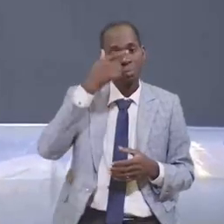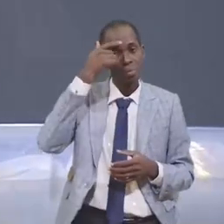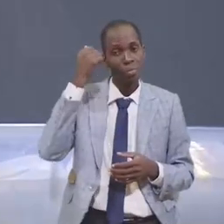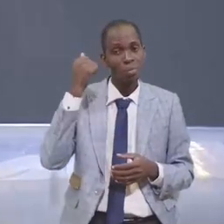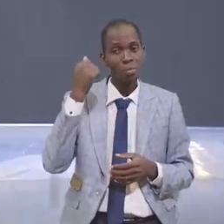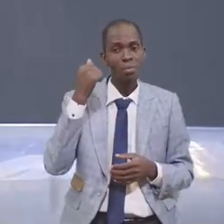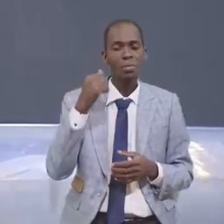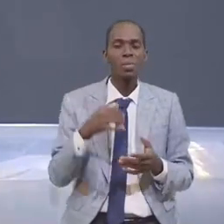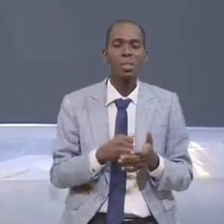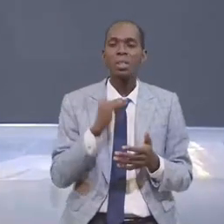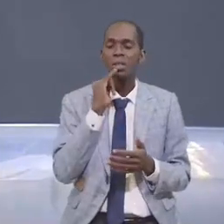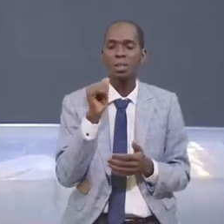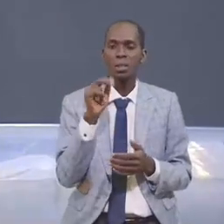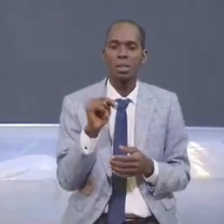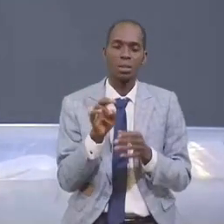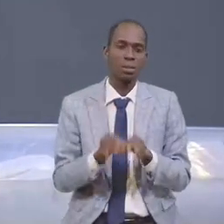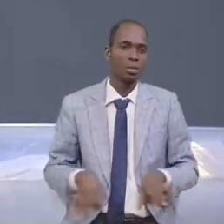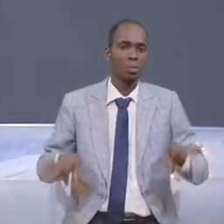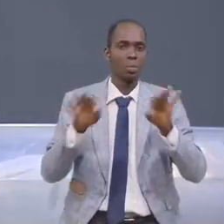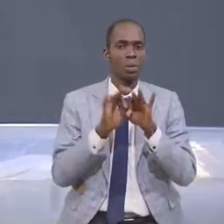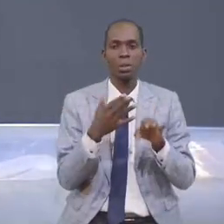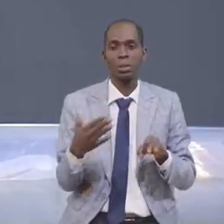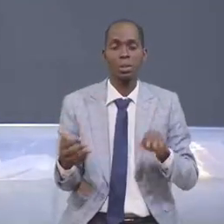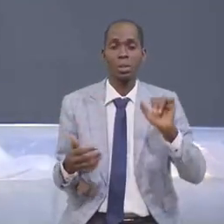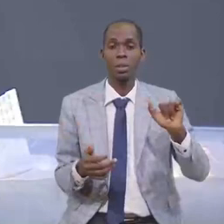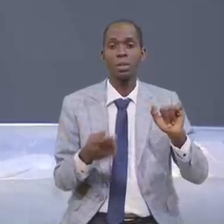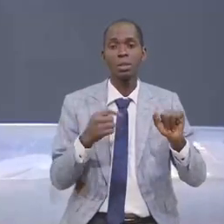Parce que c'est une chose essentielle.